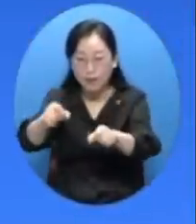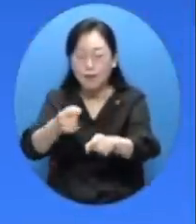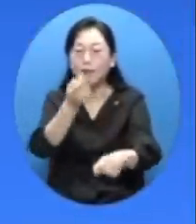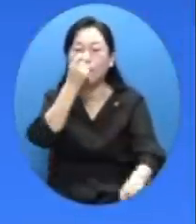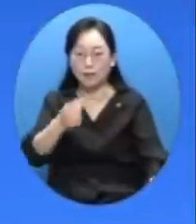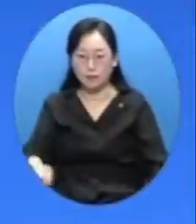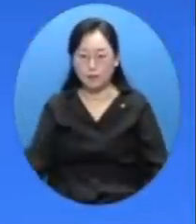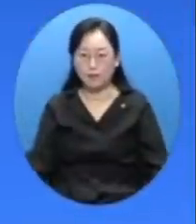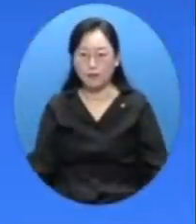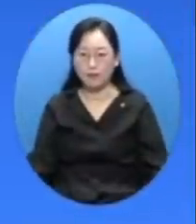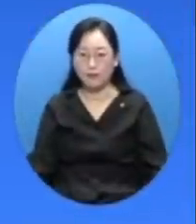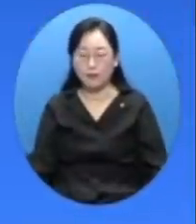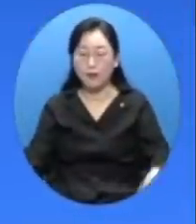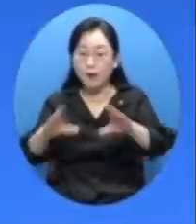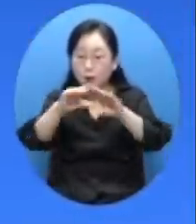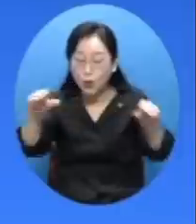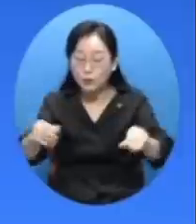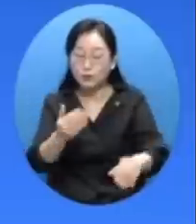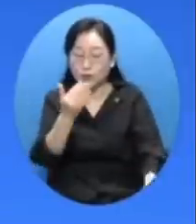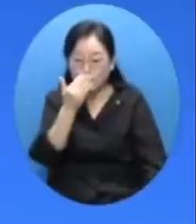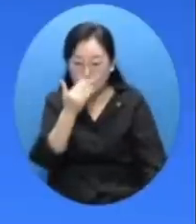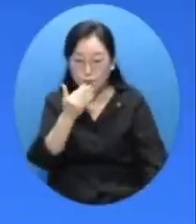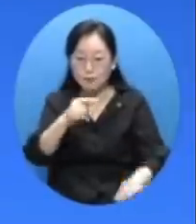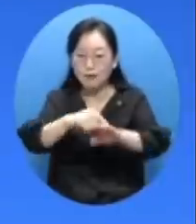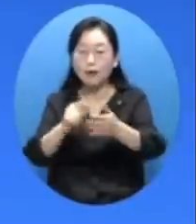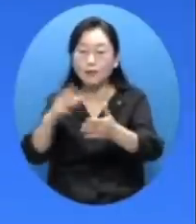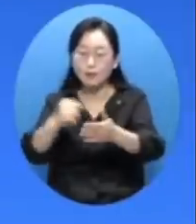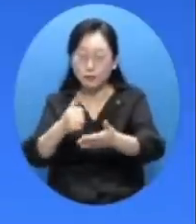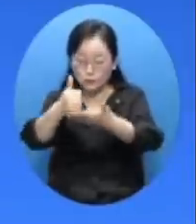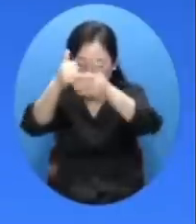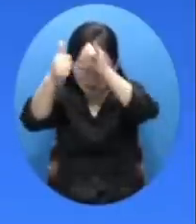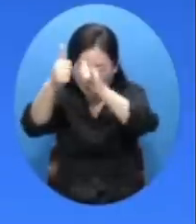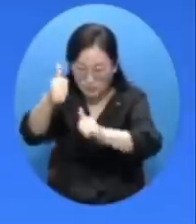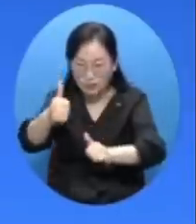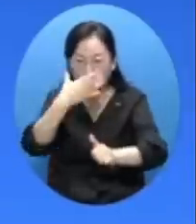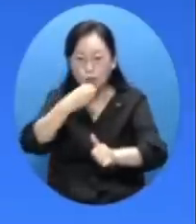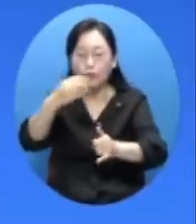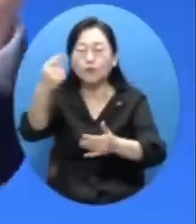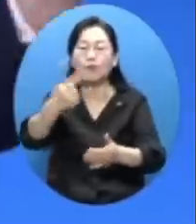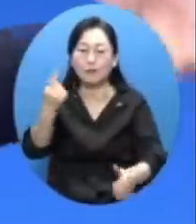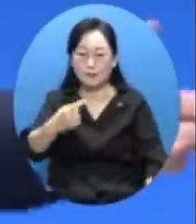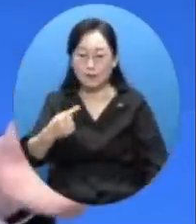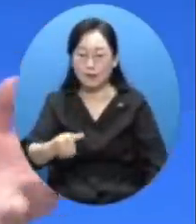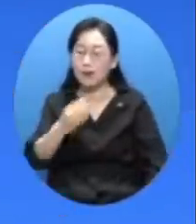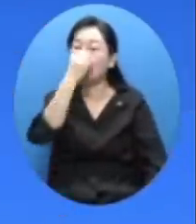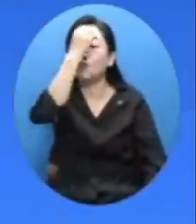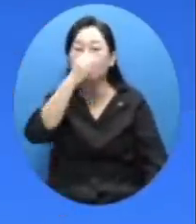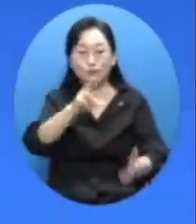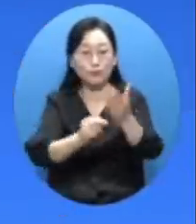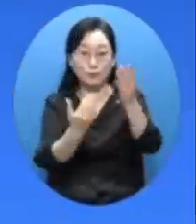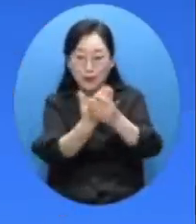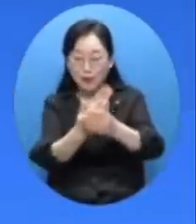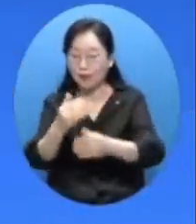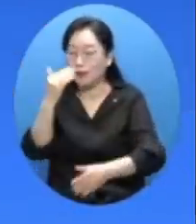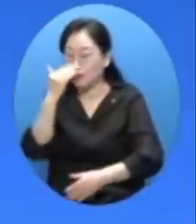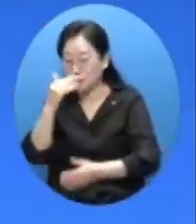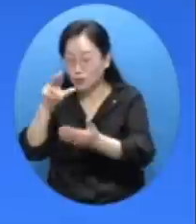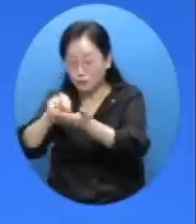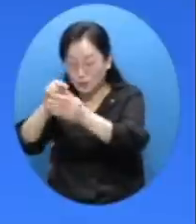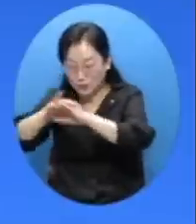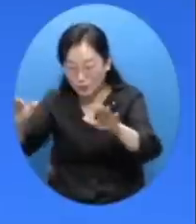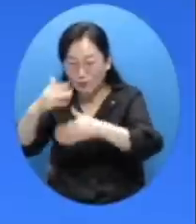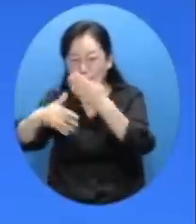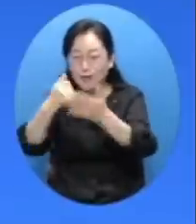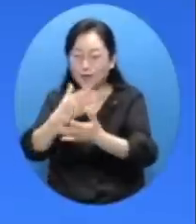배워라. 온유와 겸손으로 주님을 섬길 때 하나님의 복이 많은 것입니다. 교만은 문제를 가져오지만 겸손은 문제를 해결하고